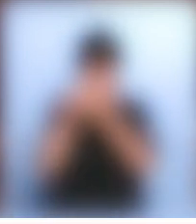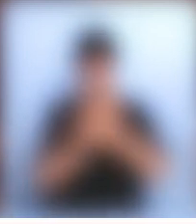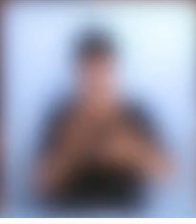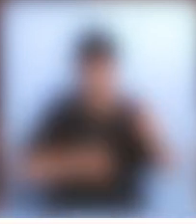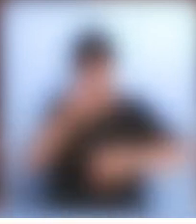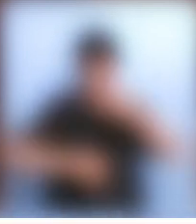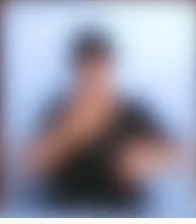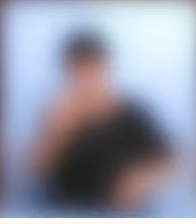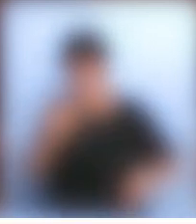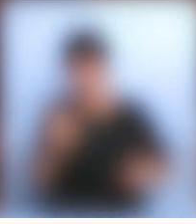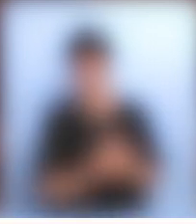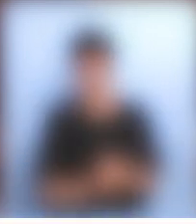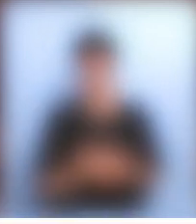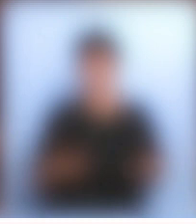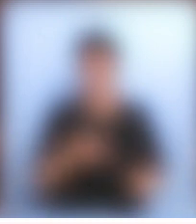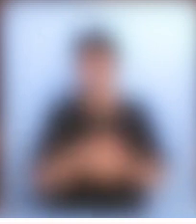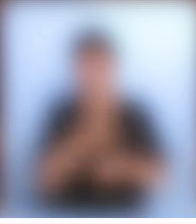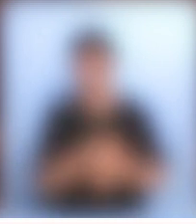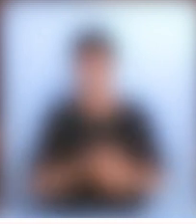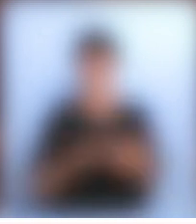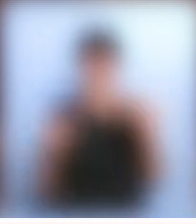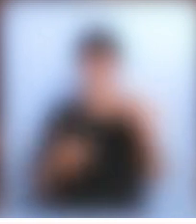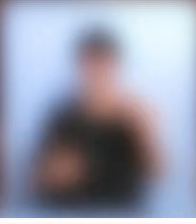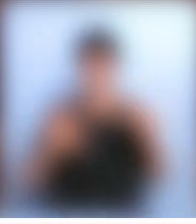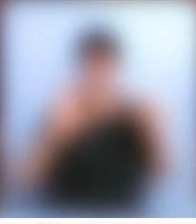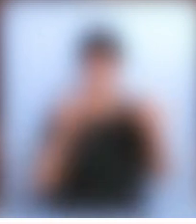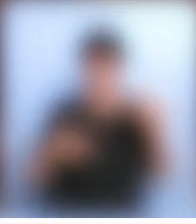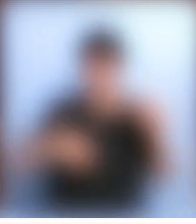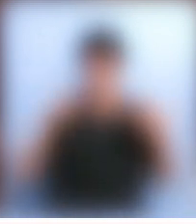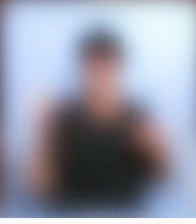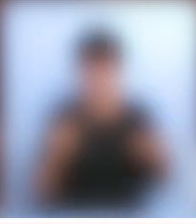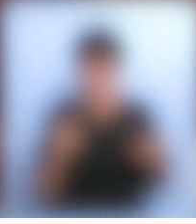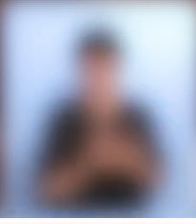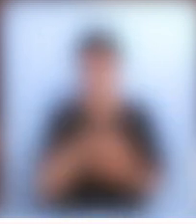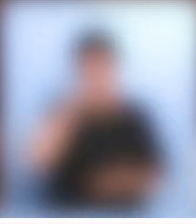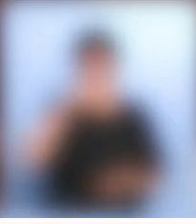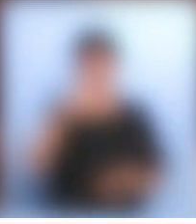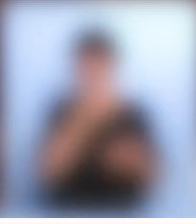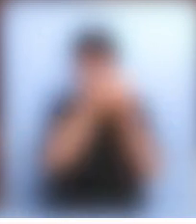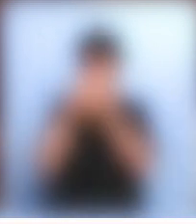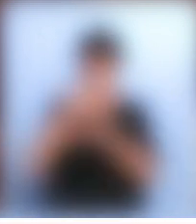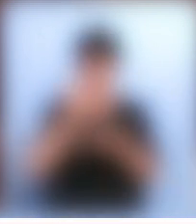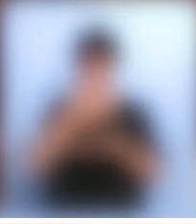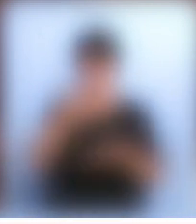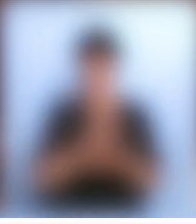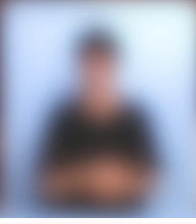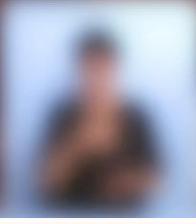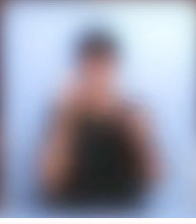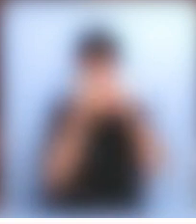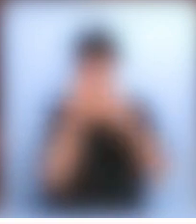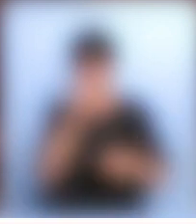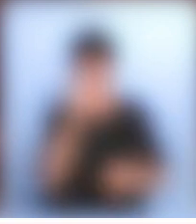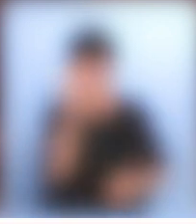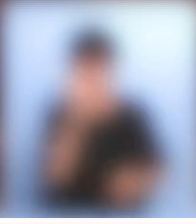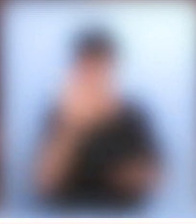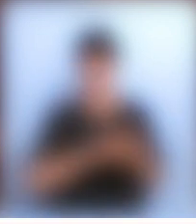高嘅，喺嚟緊呢年應該有5億8千多萬。當你係製作成本咁高、收視率咁低而做